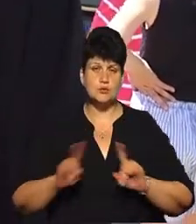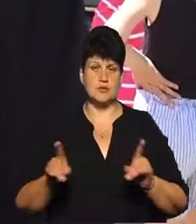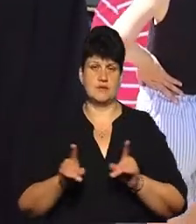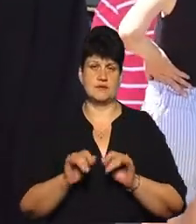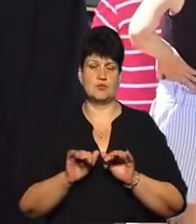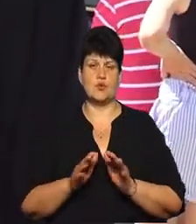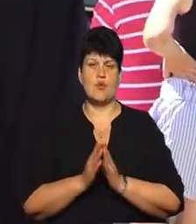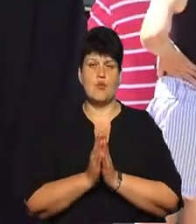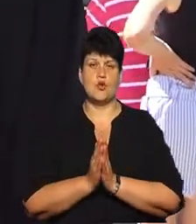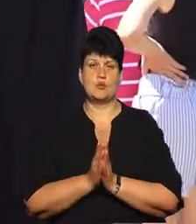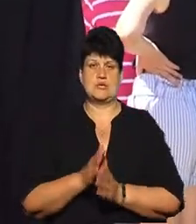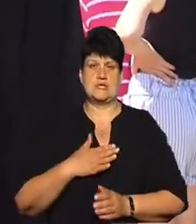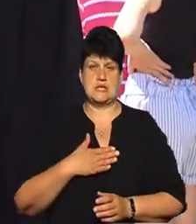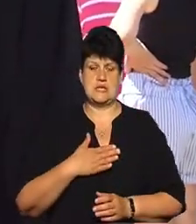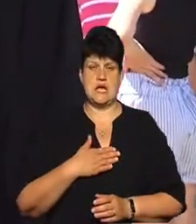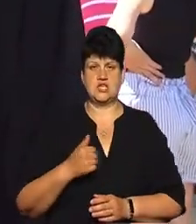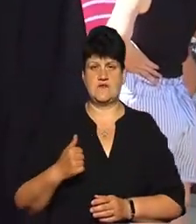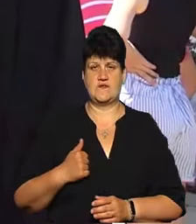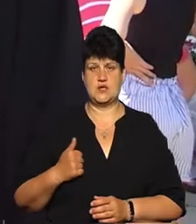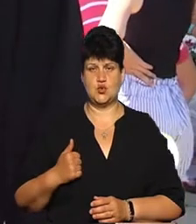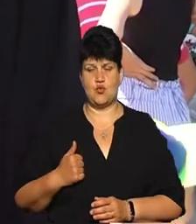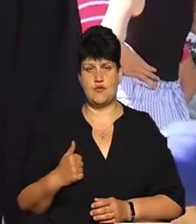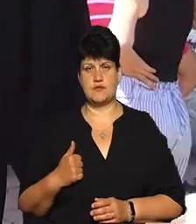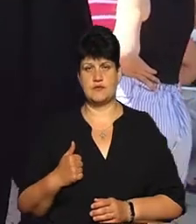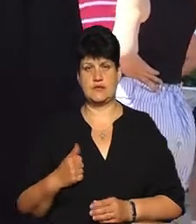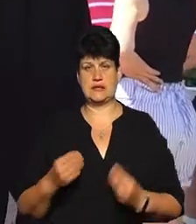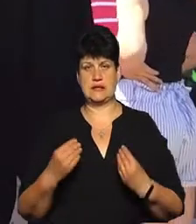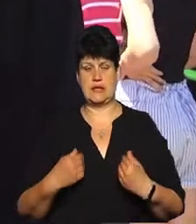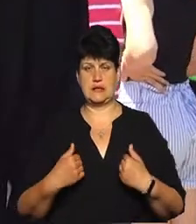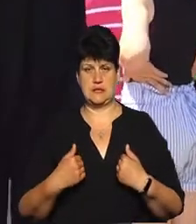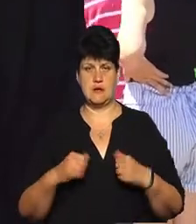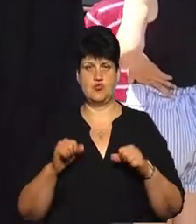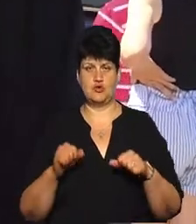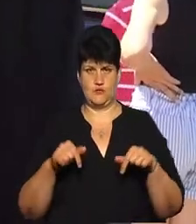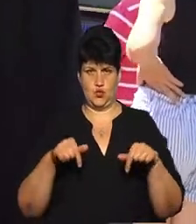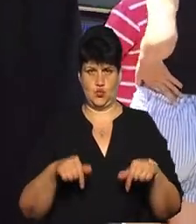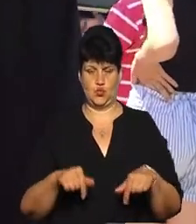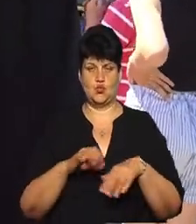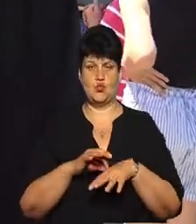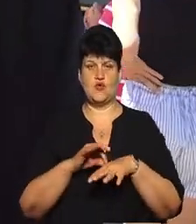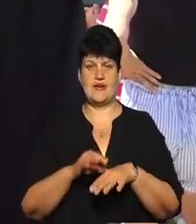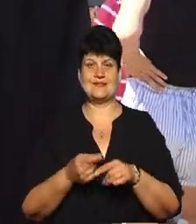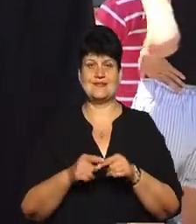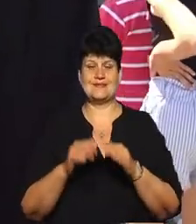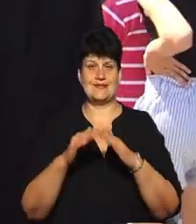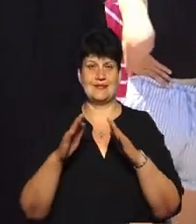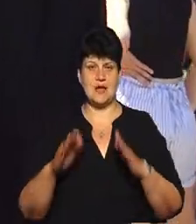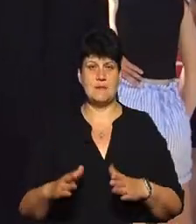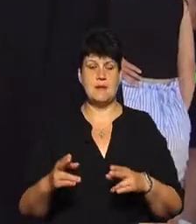наших військових, які дали нам можливість тут провести цей табір